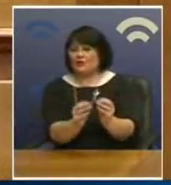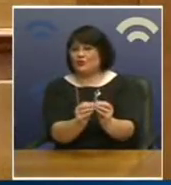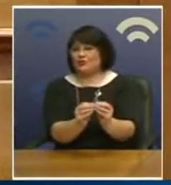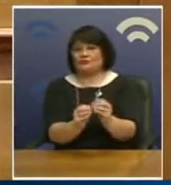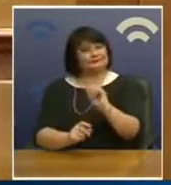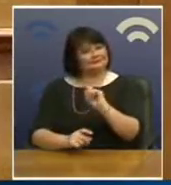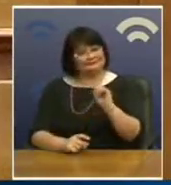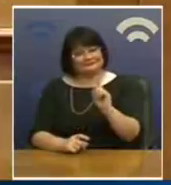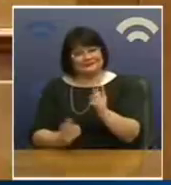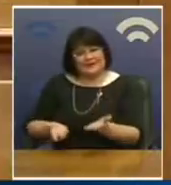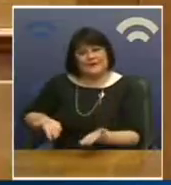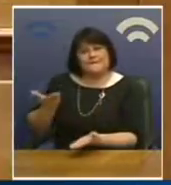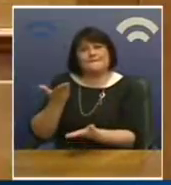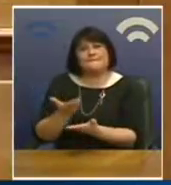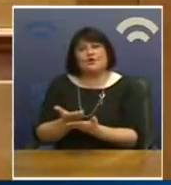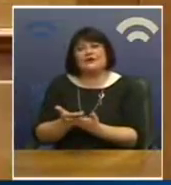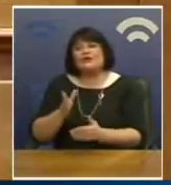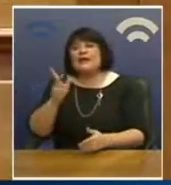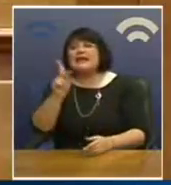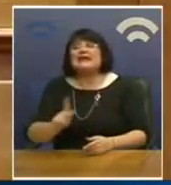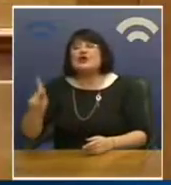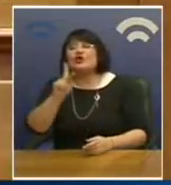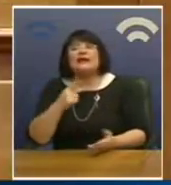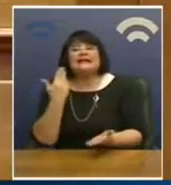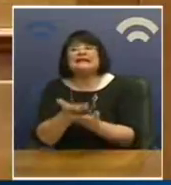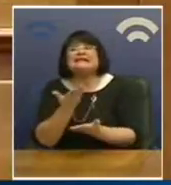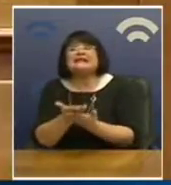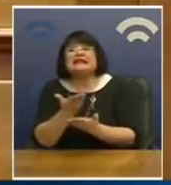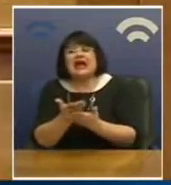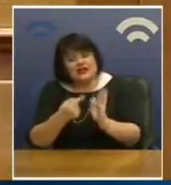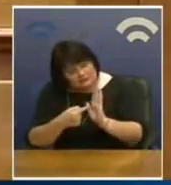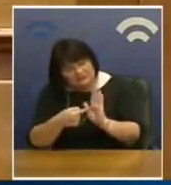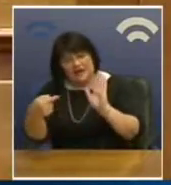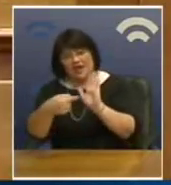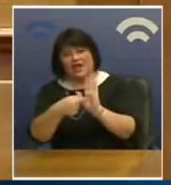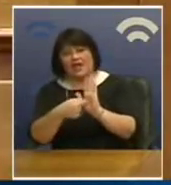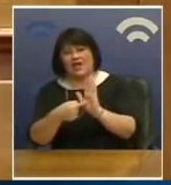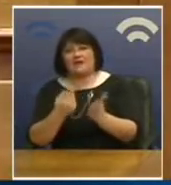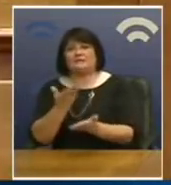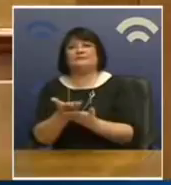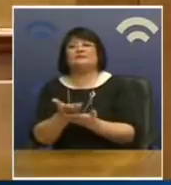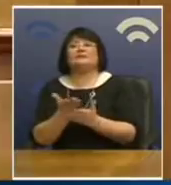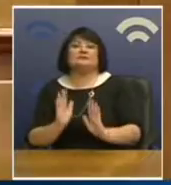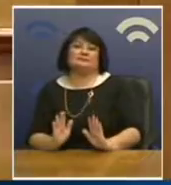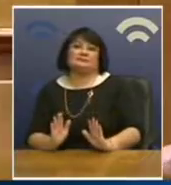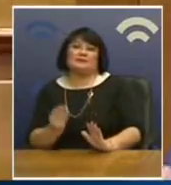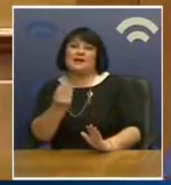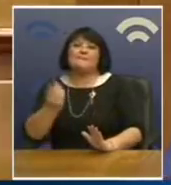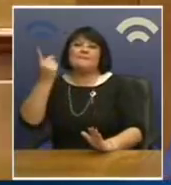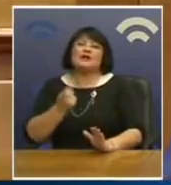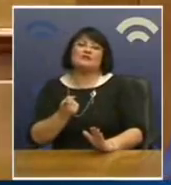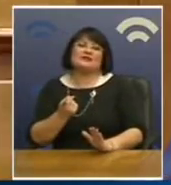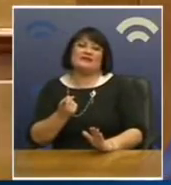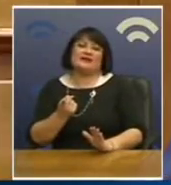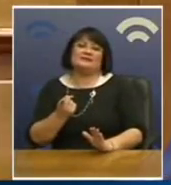Προτείνουμε όρημα αιτήματα της ελληνικής κοινωνίας και μάλιστα αιτήματα που έχουν διαμορφώσει μια πλειοψηφική δυναμική στην κοινή